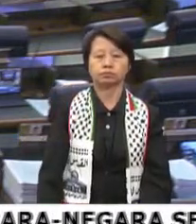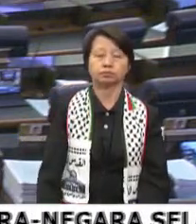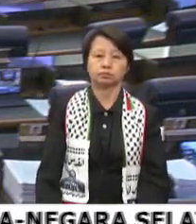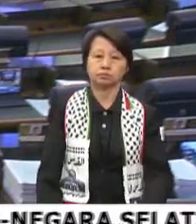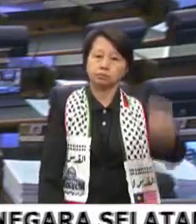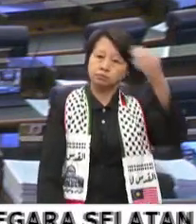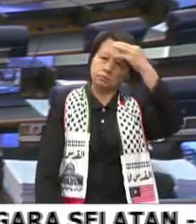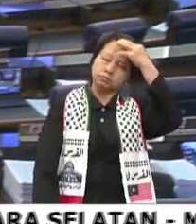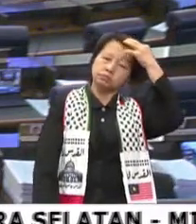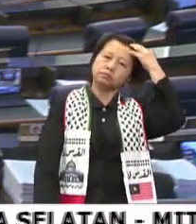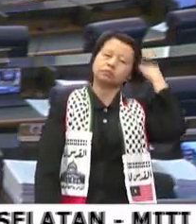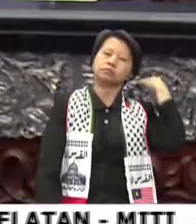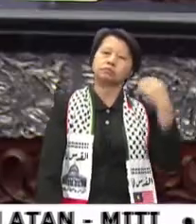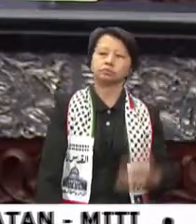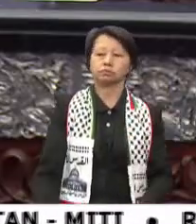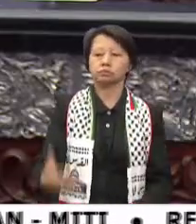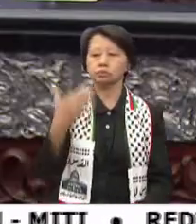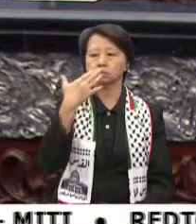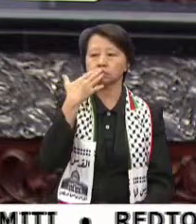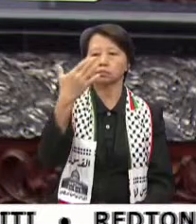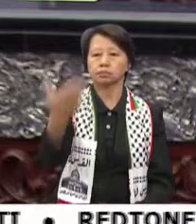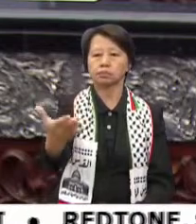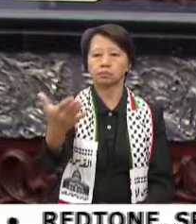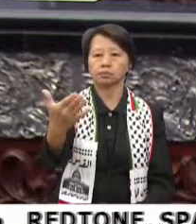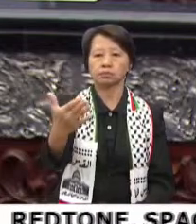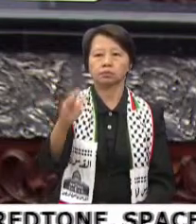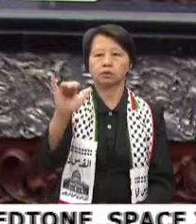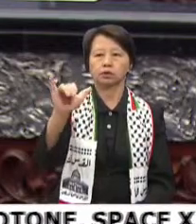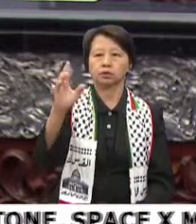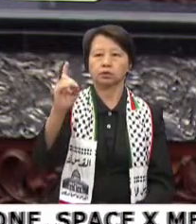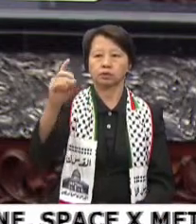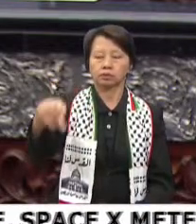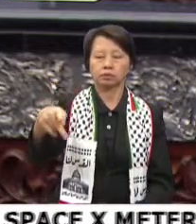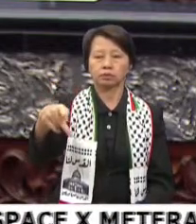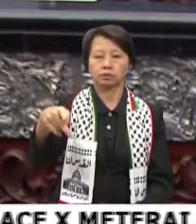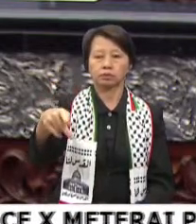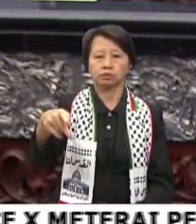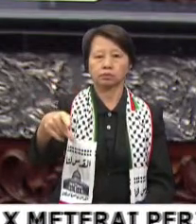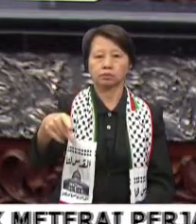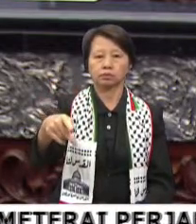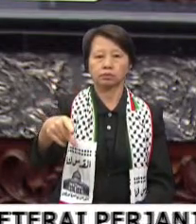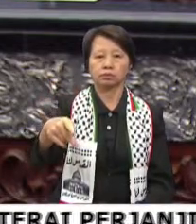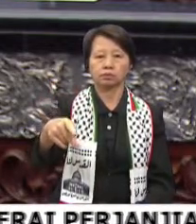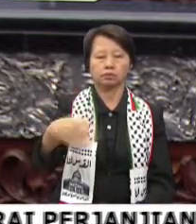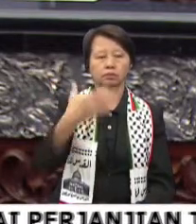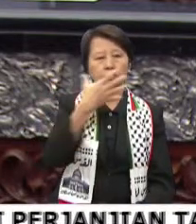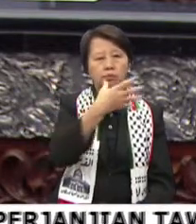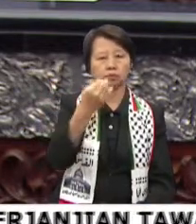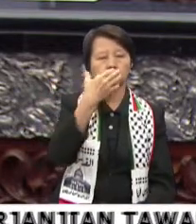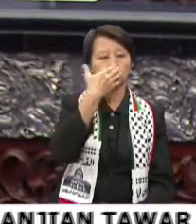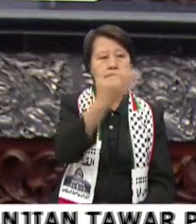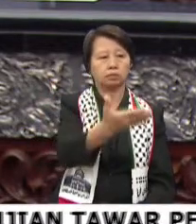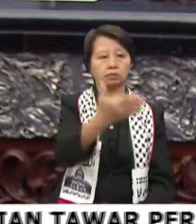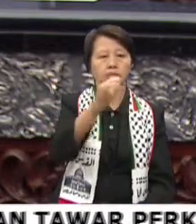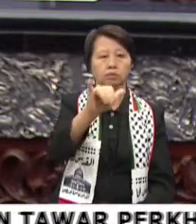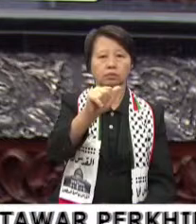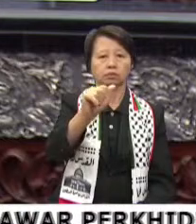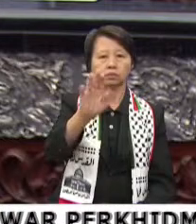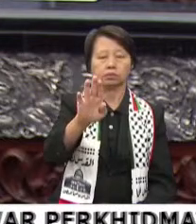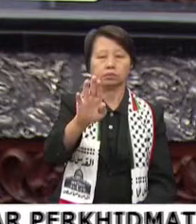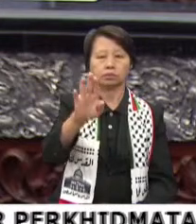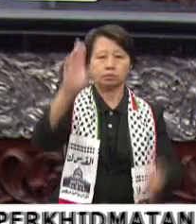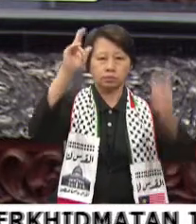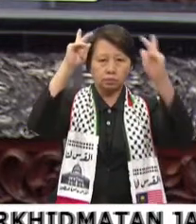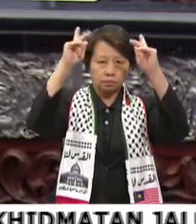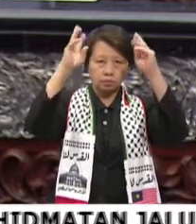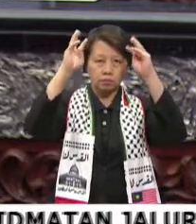gantang ih Tan Sri yang dipertua dan terima kasih kepada yang amat berhormat